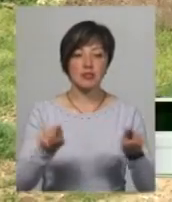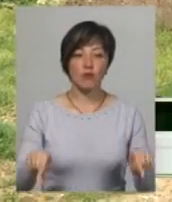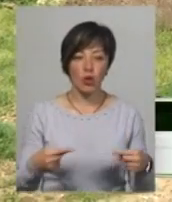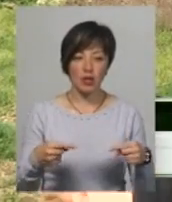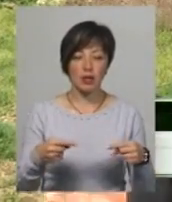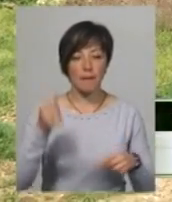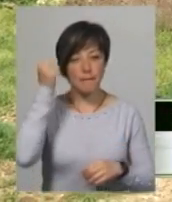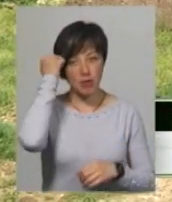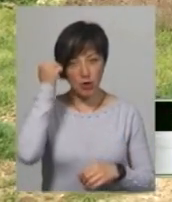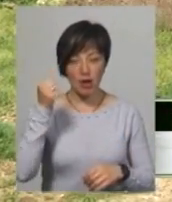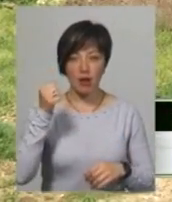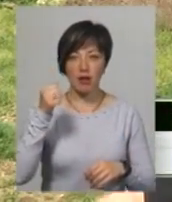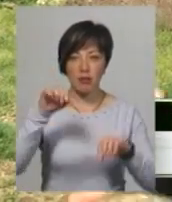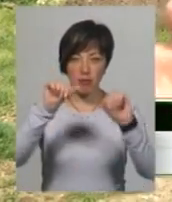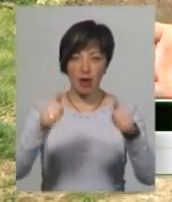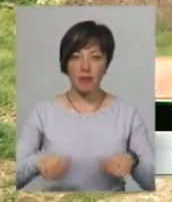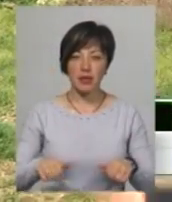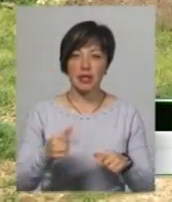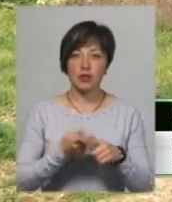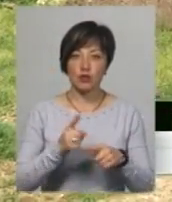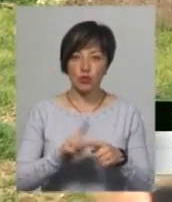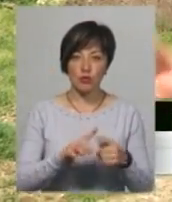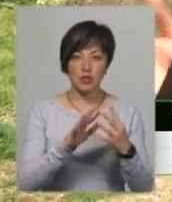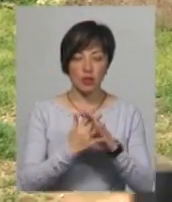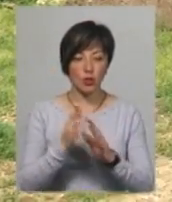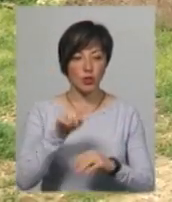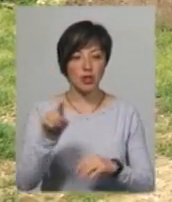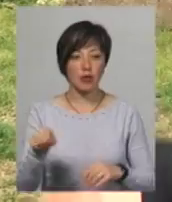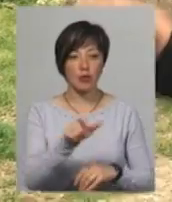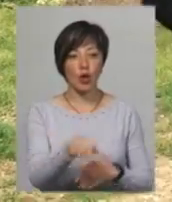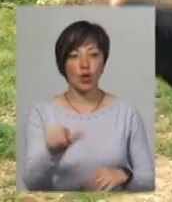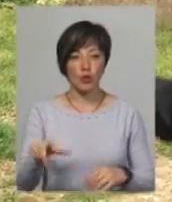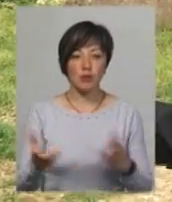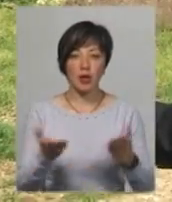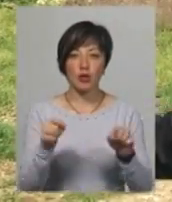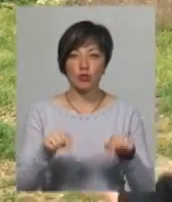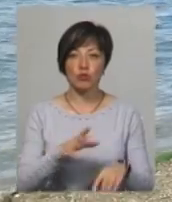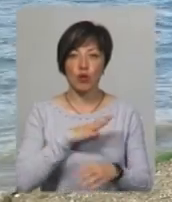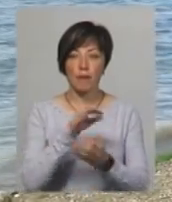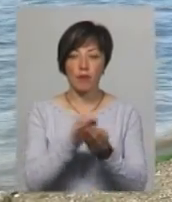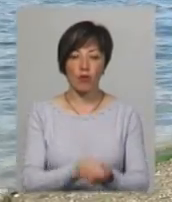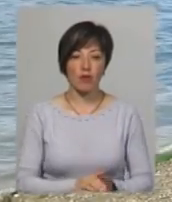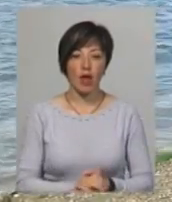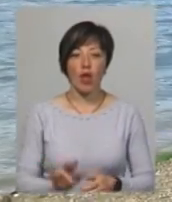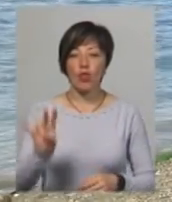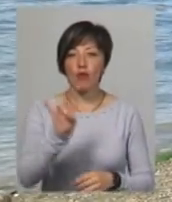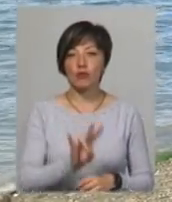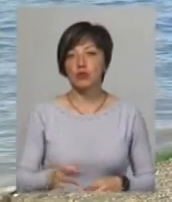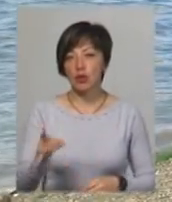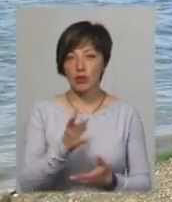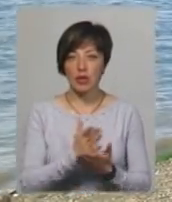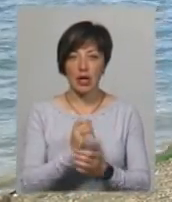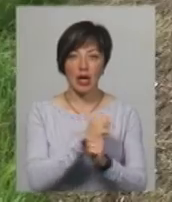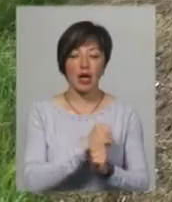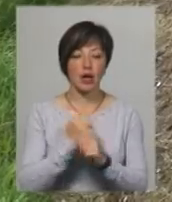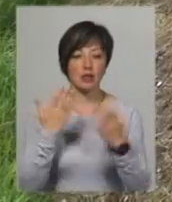створити меморіал пам'яті і цьому селу, і тим людям, які тут були поховані. Новоушицький район є